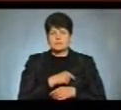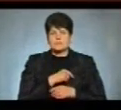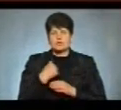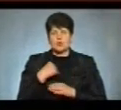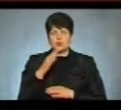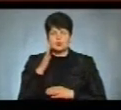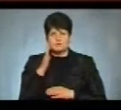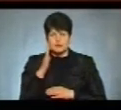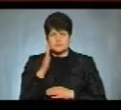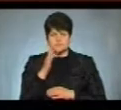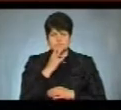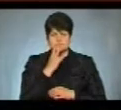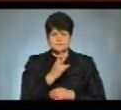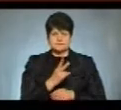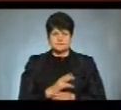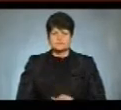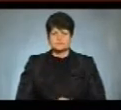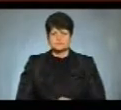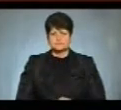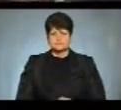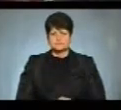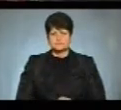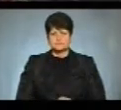голосували, Роксолана Бачай бачила.